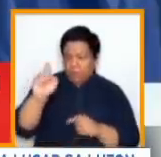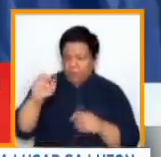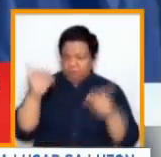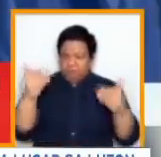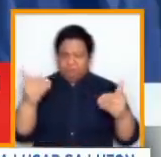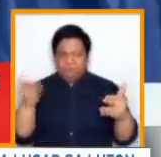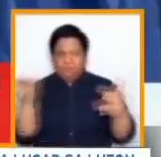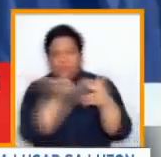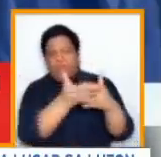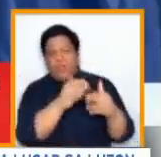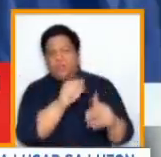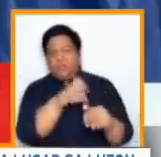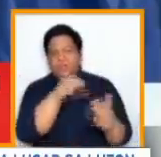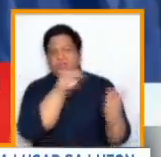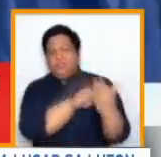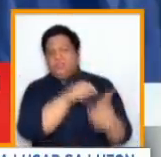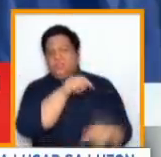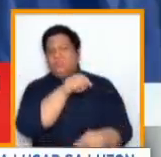people. Ang tagal na niyan,